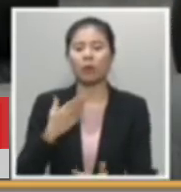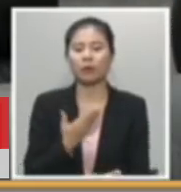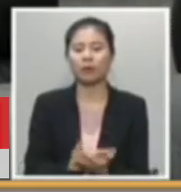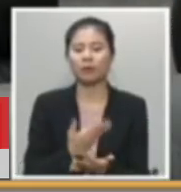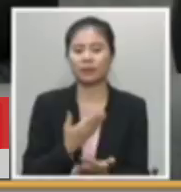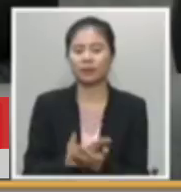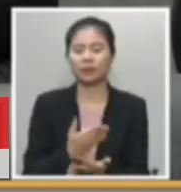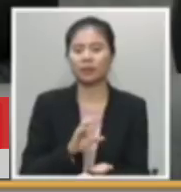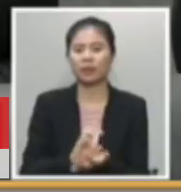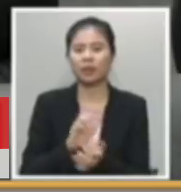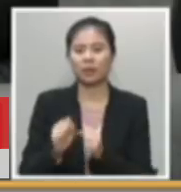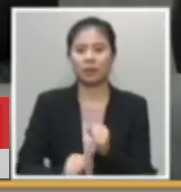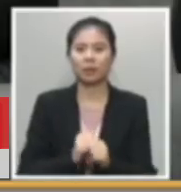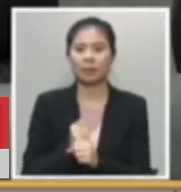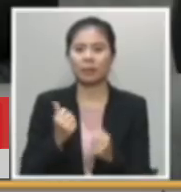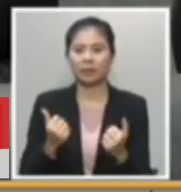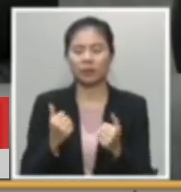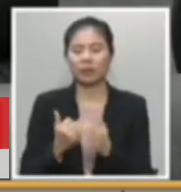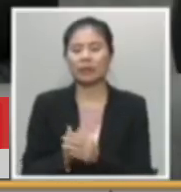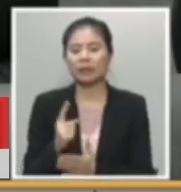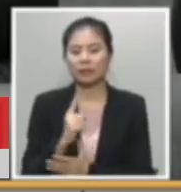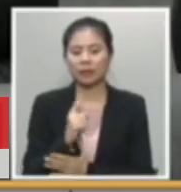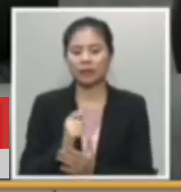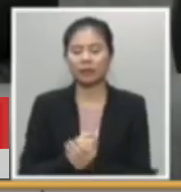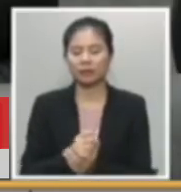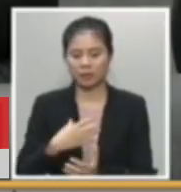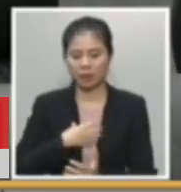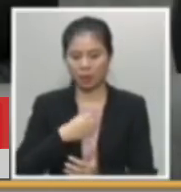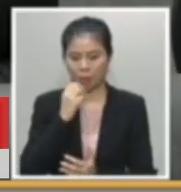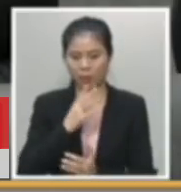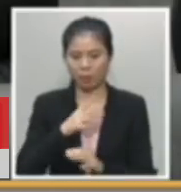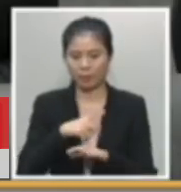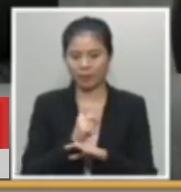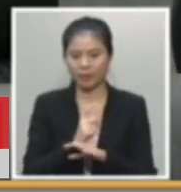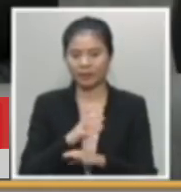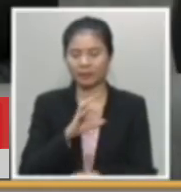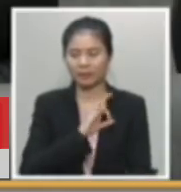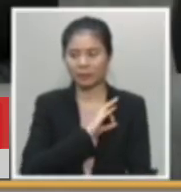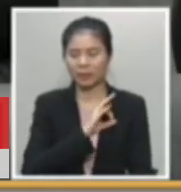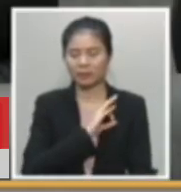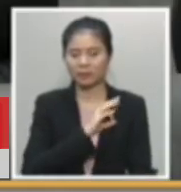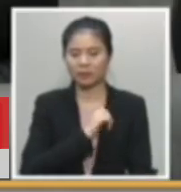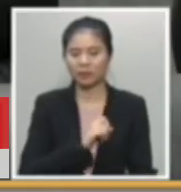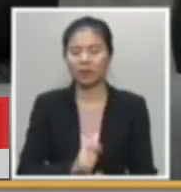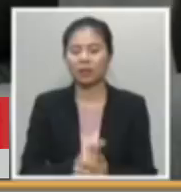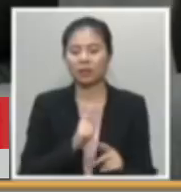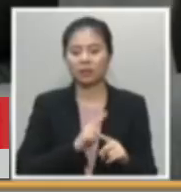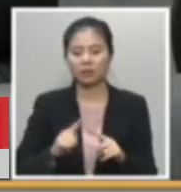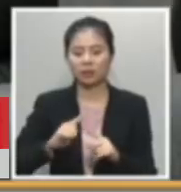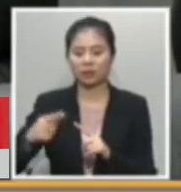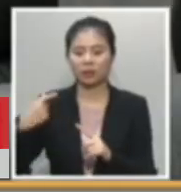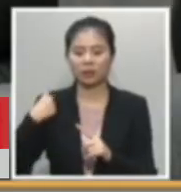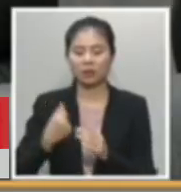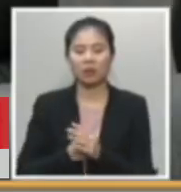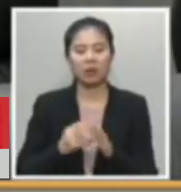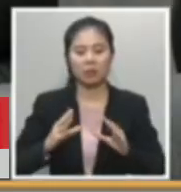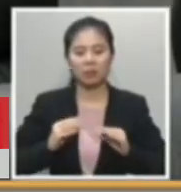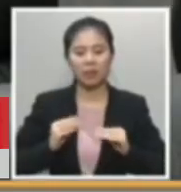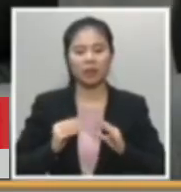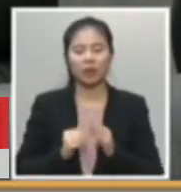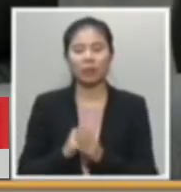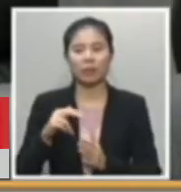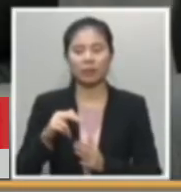จำปีปีนี้เข้ามาเนี่ยผมกราบเรียนท่านประธานเลยครับว่าสมาชิกส่วนใหญ่ไม่เห็นชอบกับหลัก